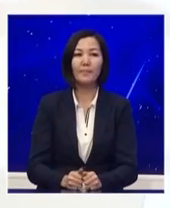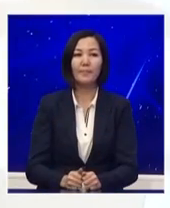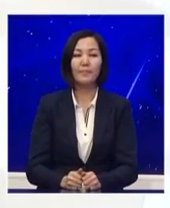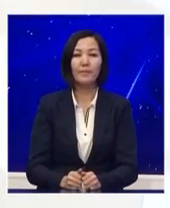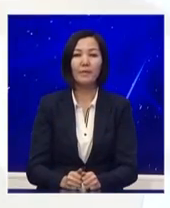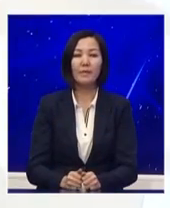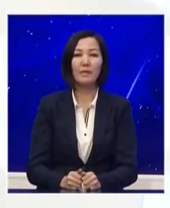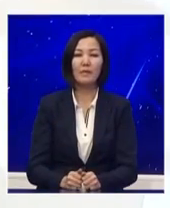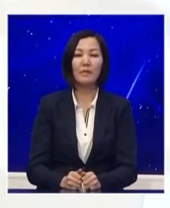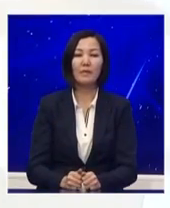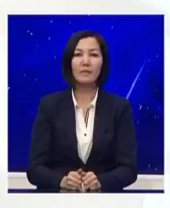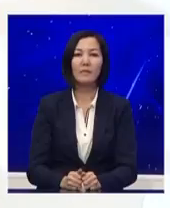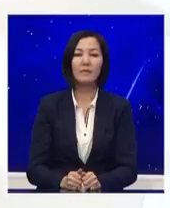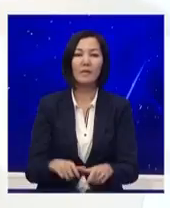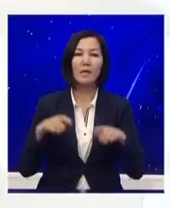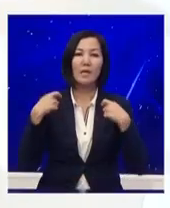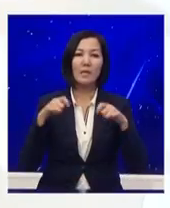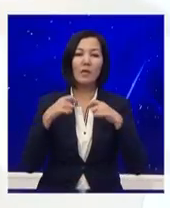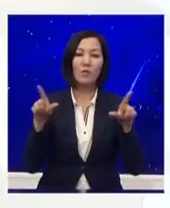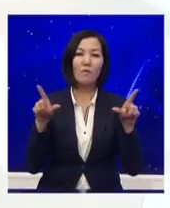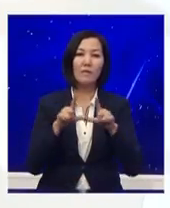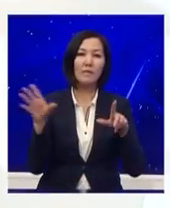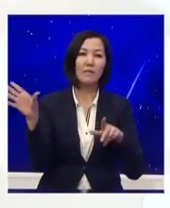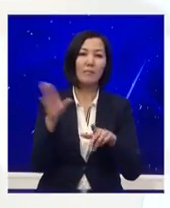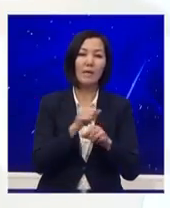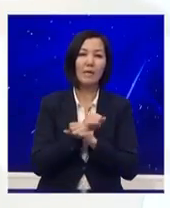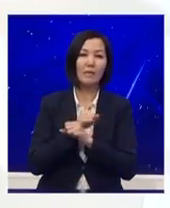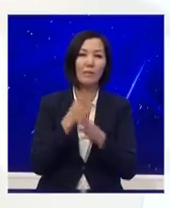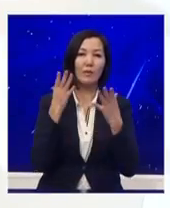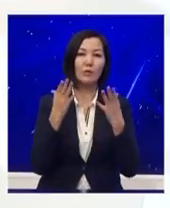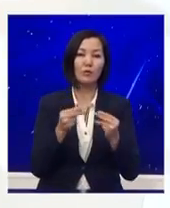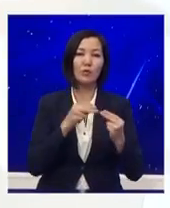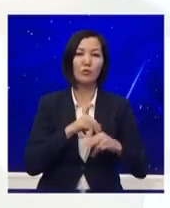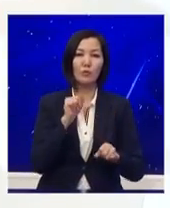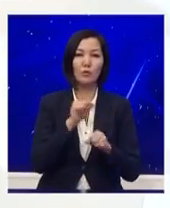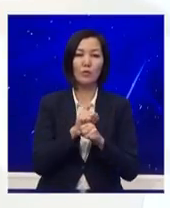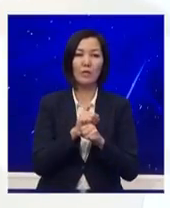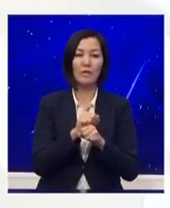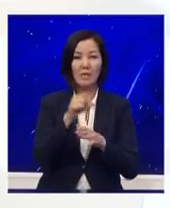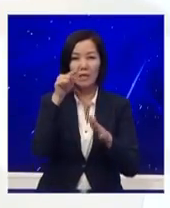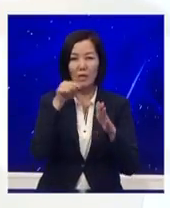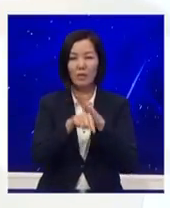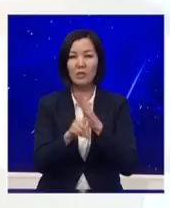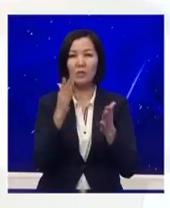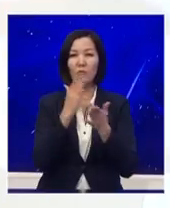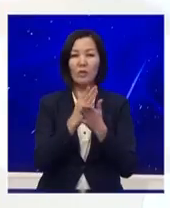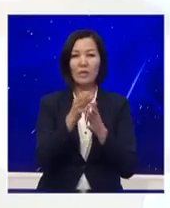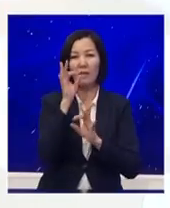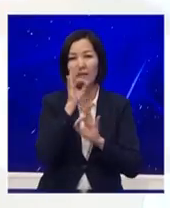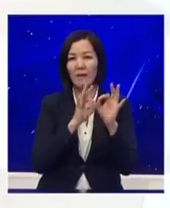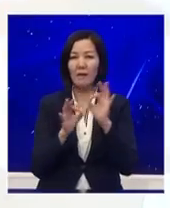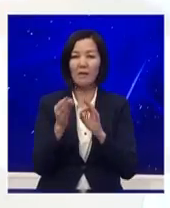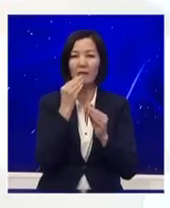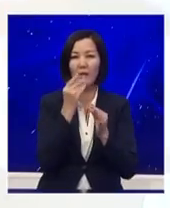осы торговый центр дейсіз қой, солардың бәрі жұмысы тоқтатылады демалыс күндеріне. Дегенмен ішінде орналасқан бізде дәріханаларымыз